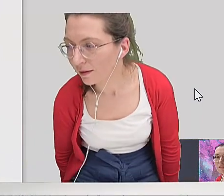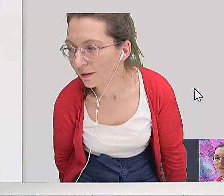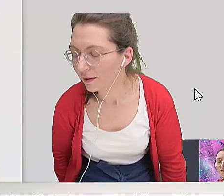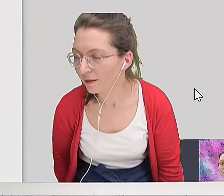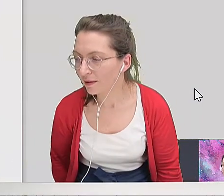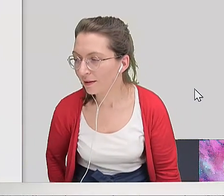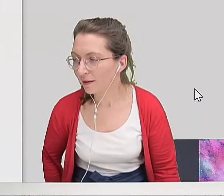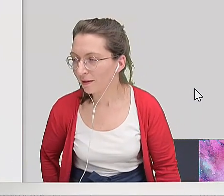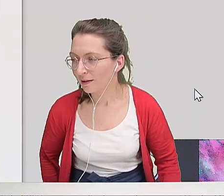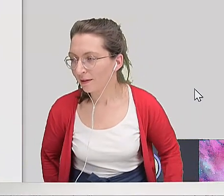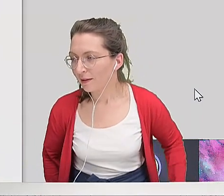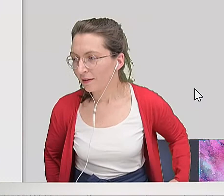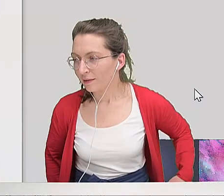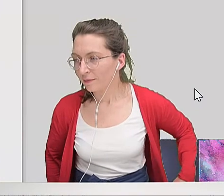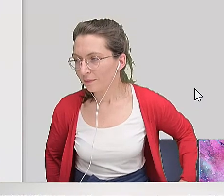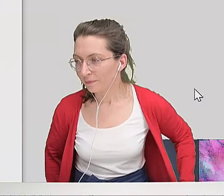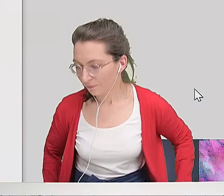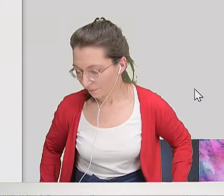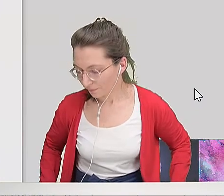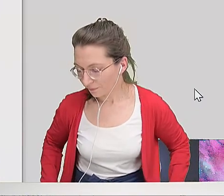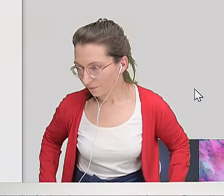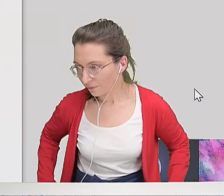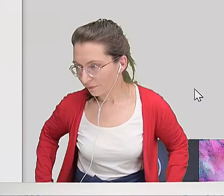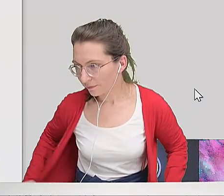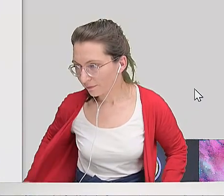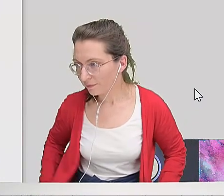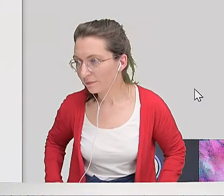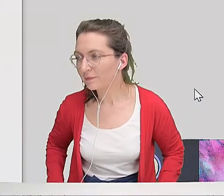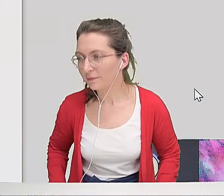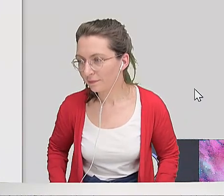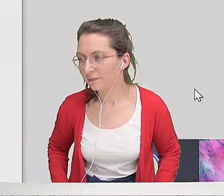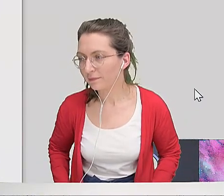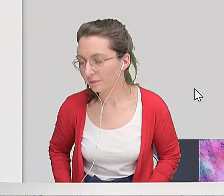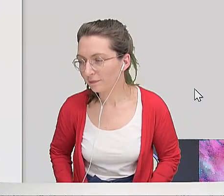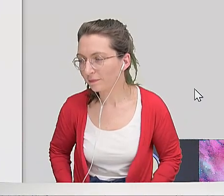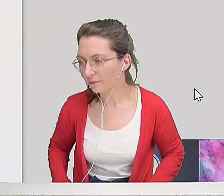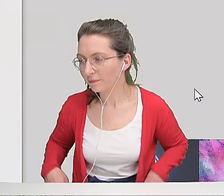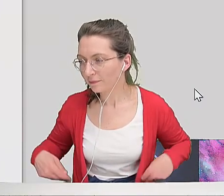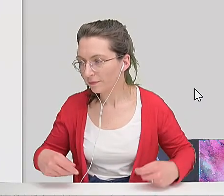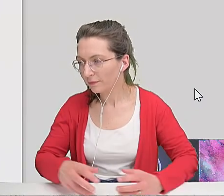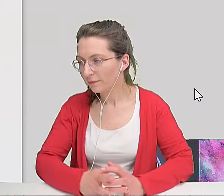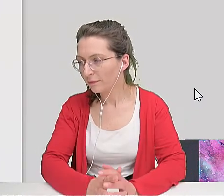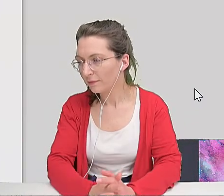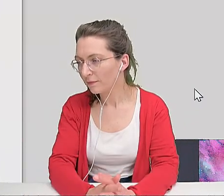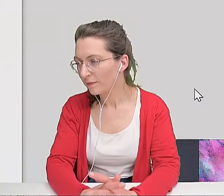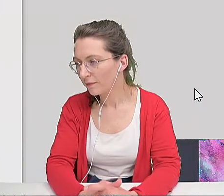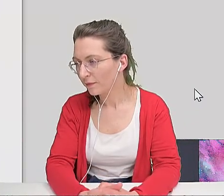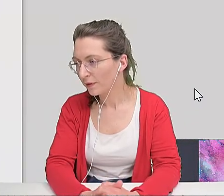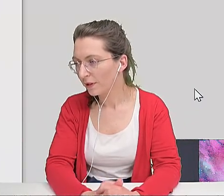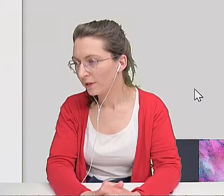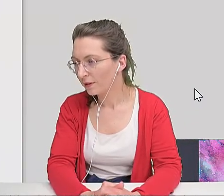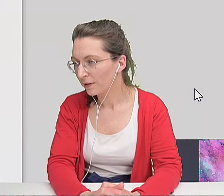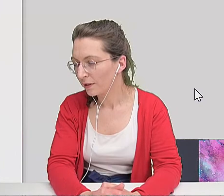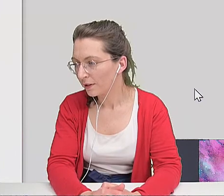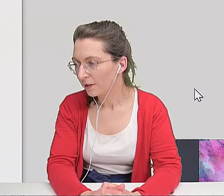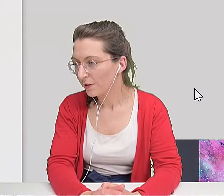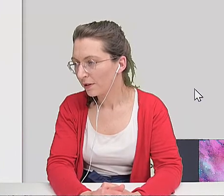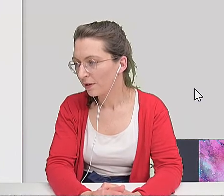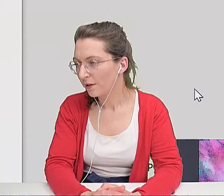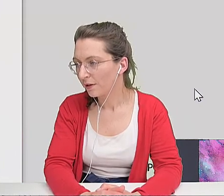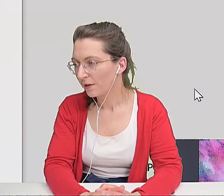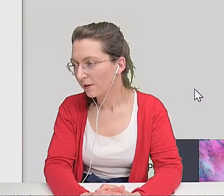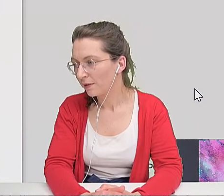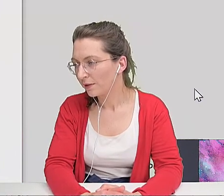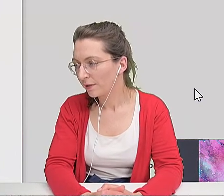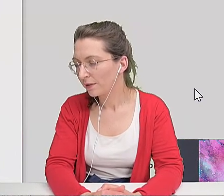Programmiersprache, die auch in der IT-Wirtschaft, bei vielen großen IT-Unternehmen, auch in der Wissenschaft kräftigst